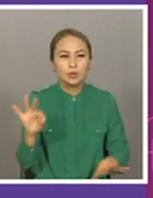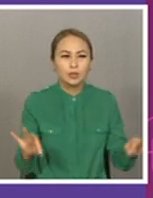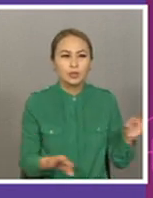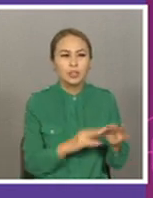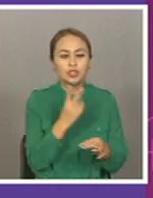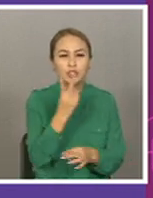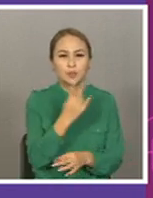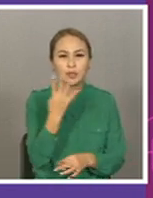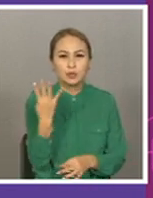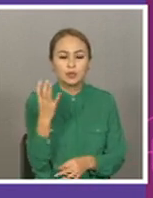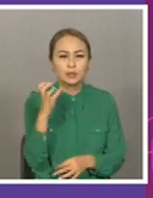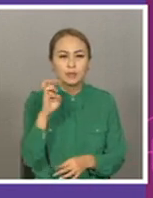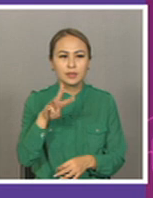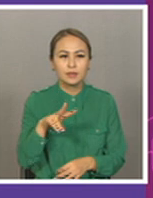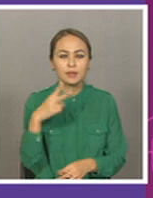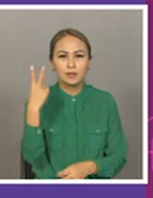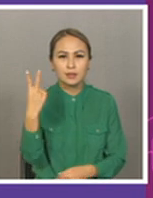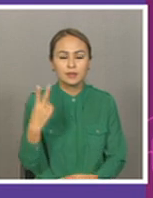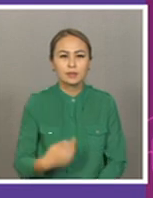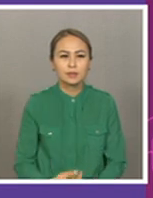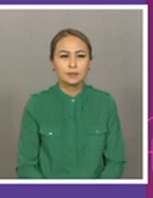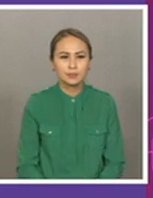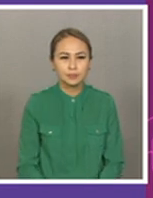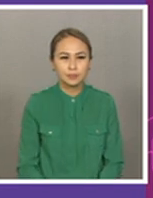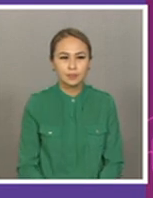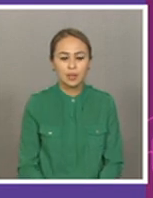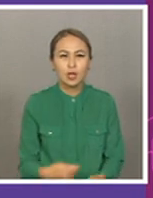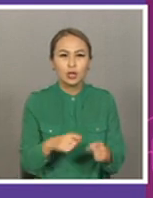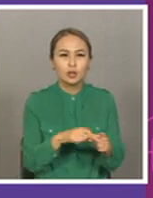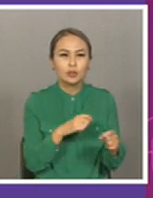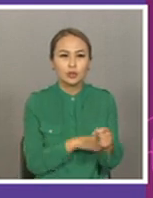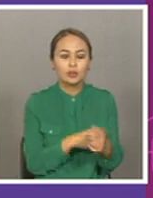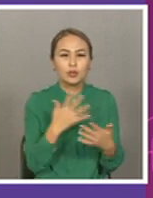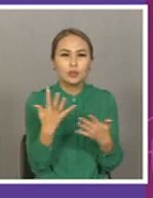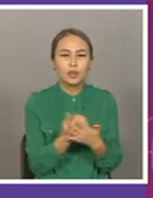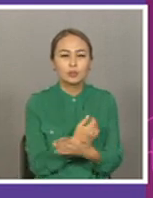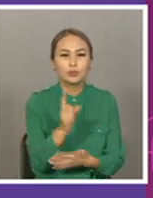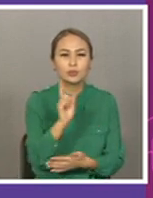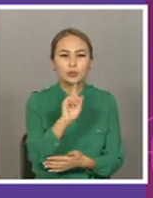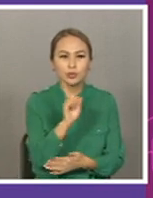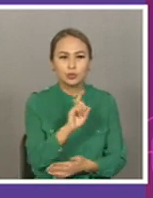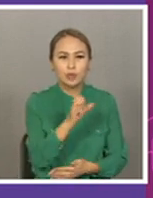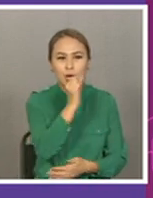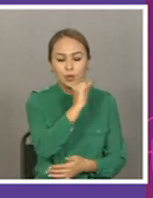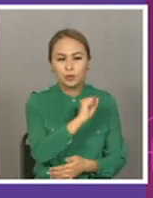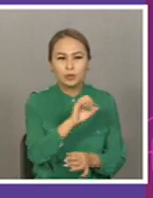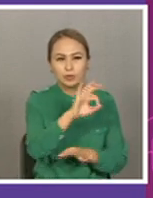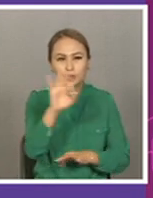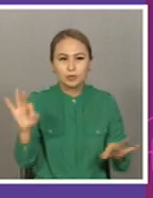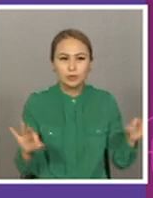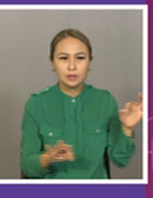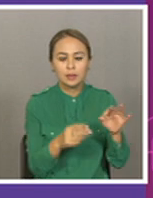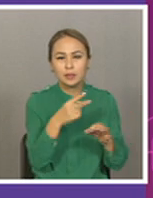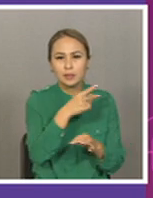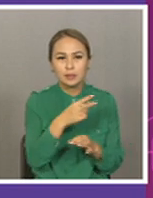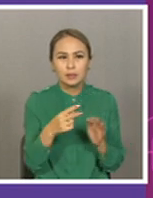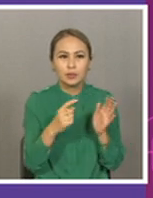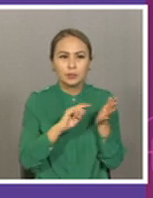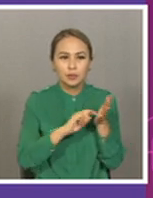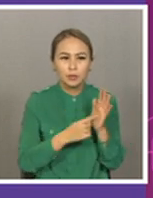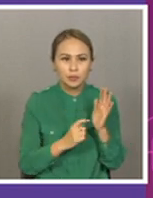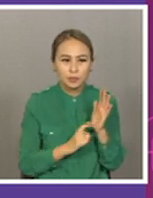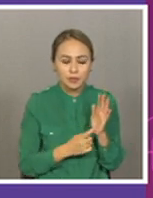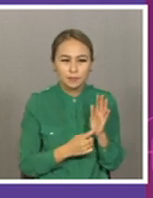24 квадрат сантиметр. Ұзындығын табу үшін ауданын еніне бөлеміз.